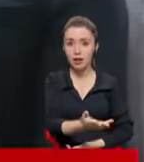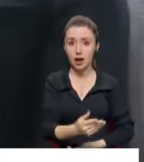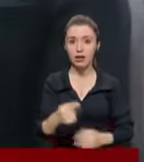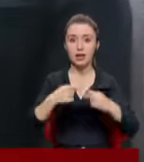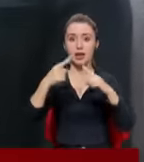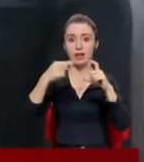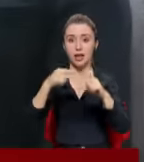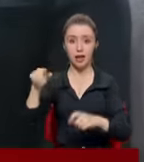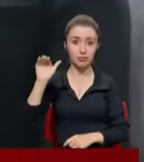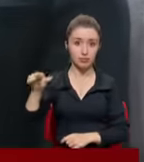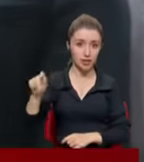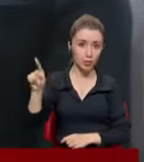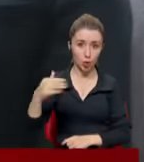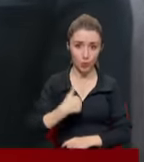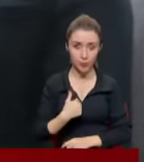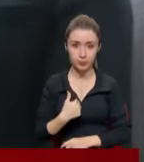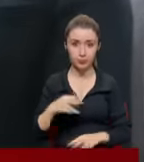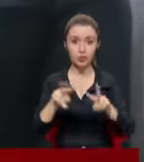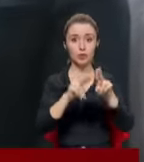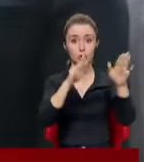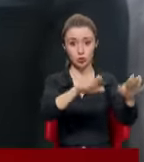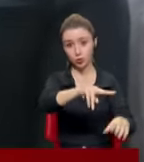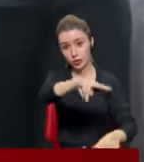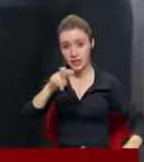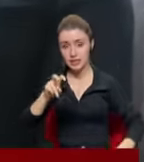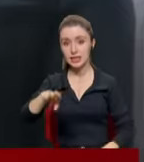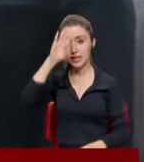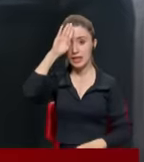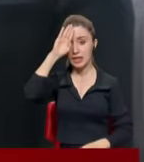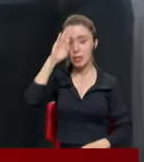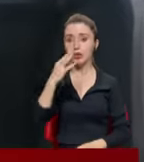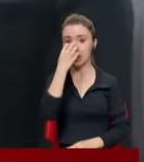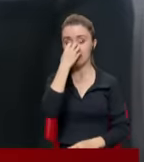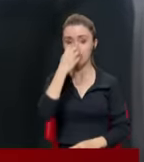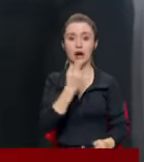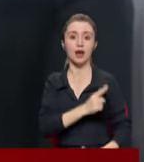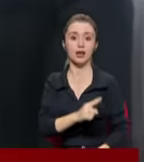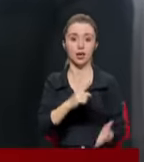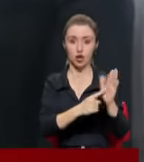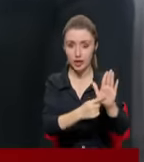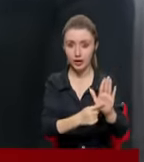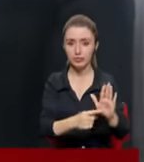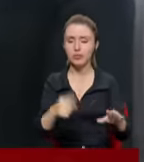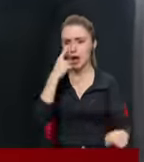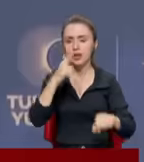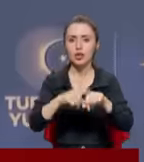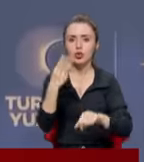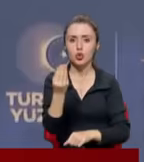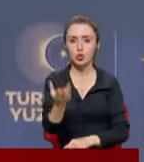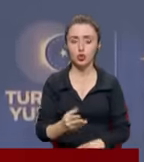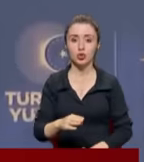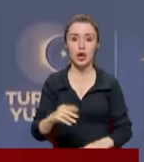Tayyip Erdoğan'a çağrıda bulunuyorum Murat Kurumu çek İstanbul'a pinokyo'yu aday göster daha inandırıcı olursun